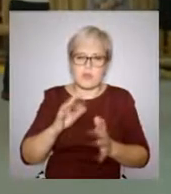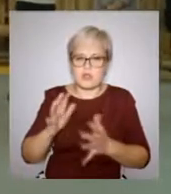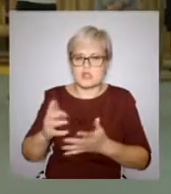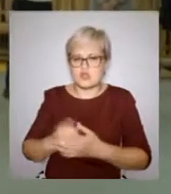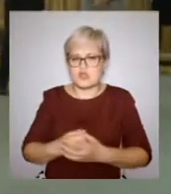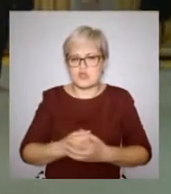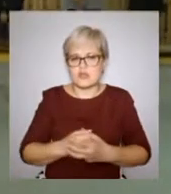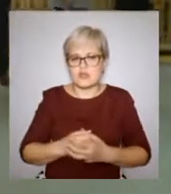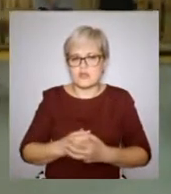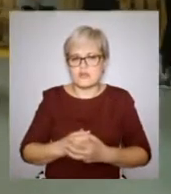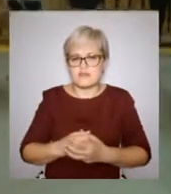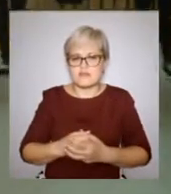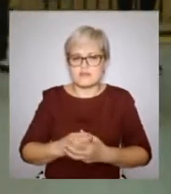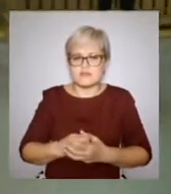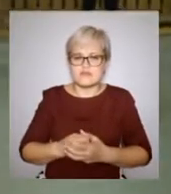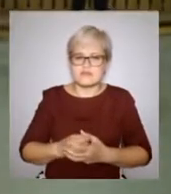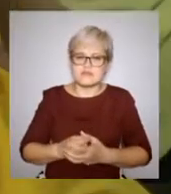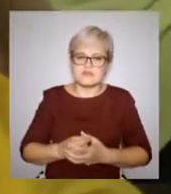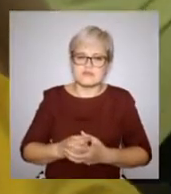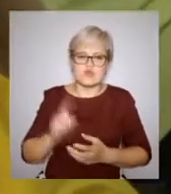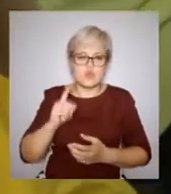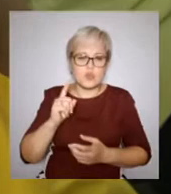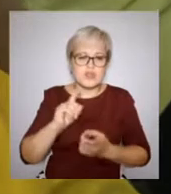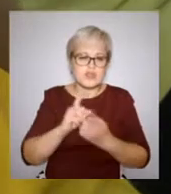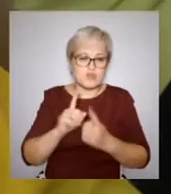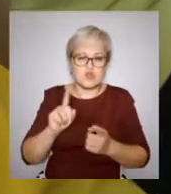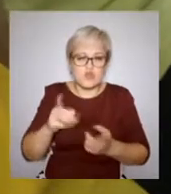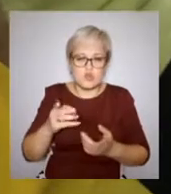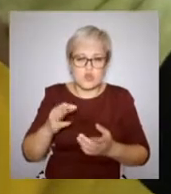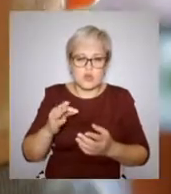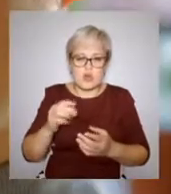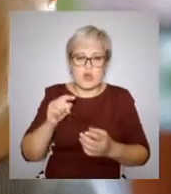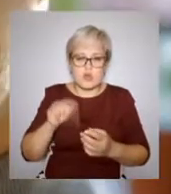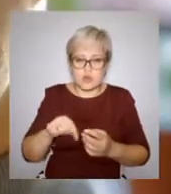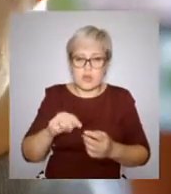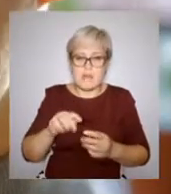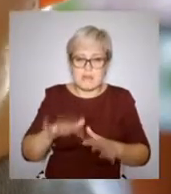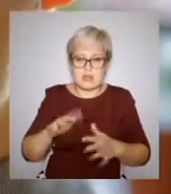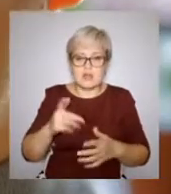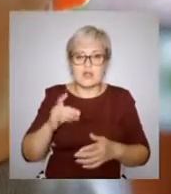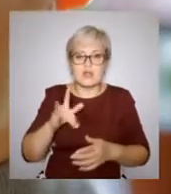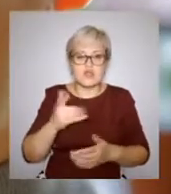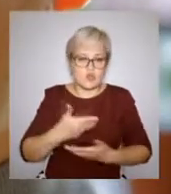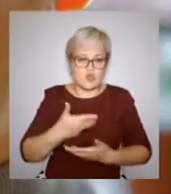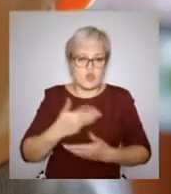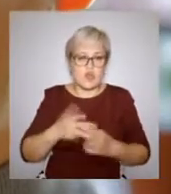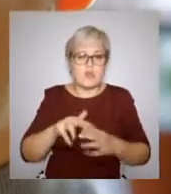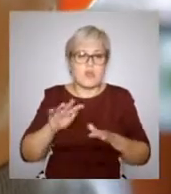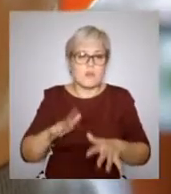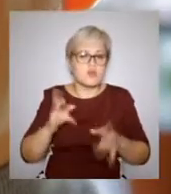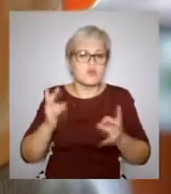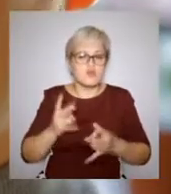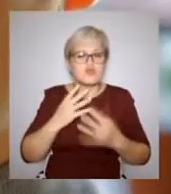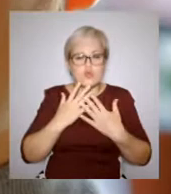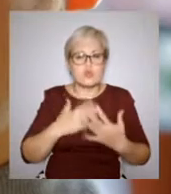любом удобном случае напоминает о своем происхождении чтобы изменить что-то вот